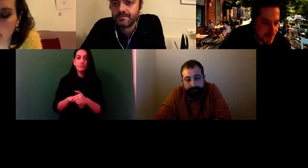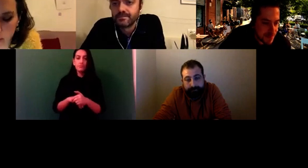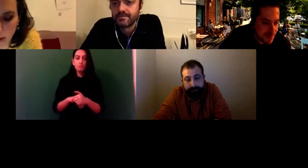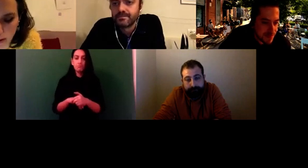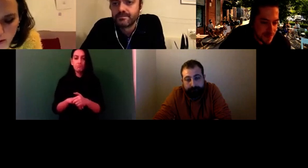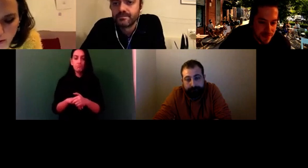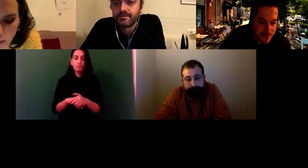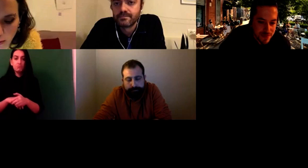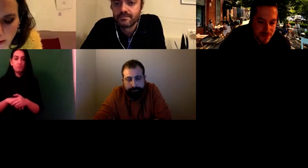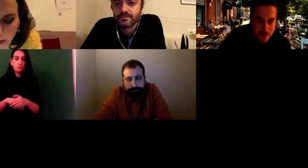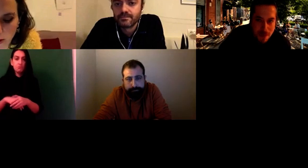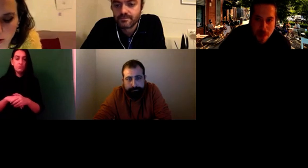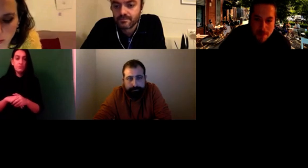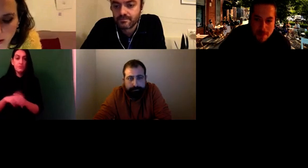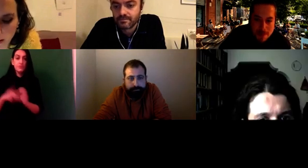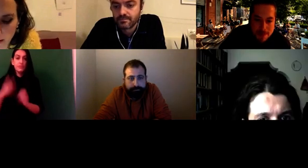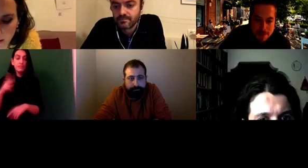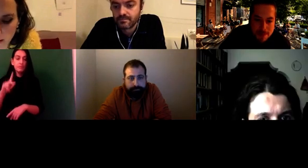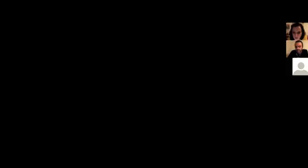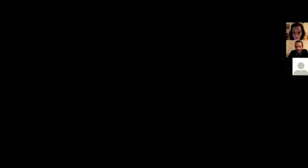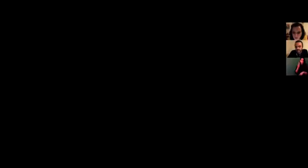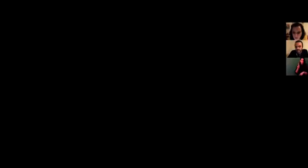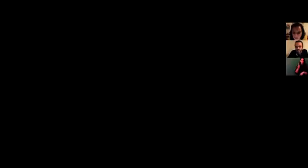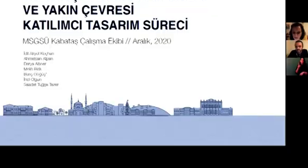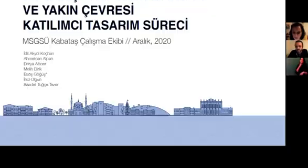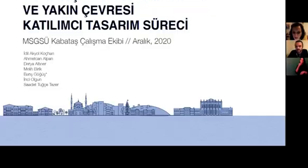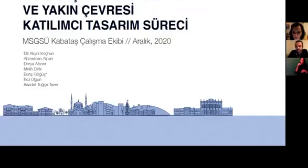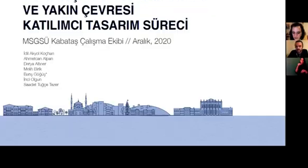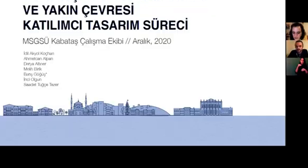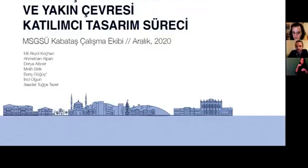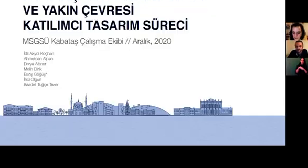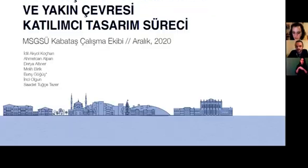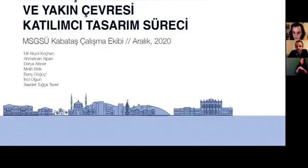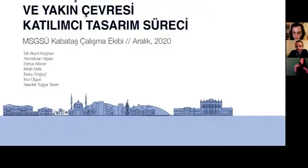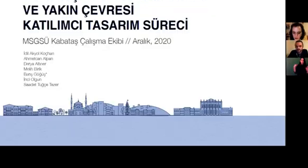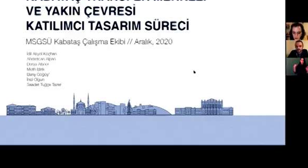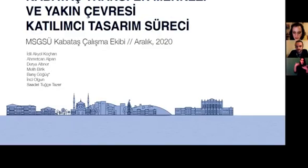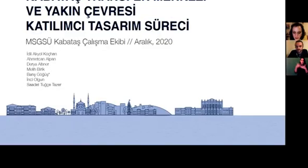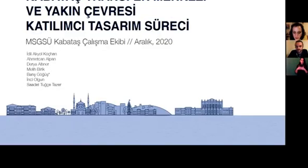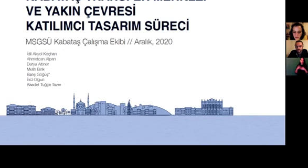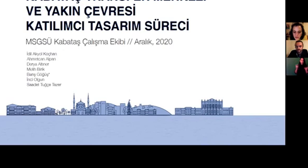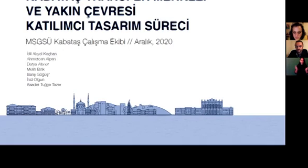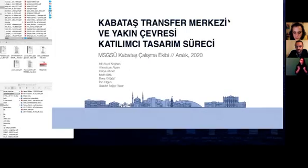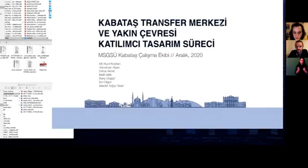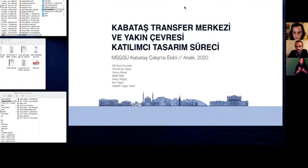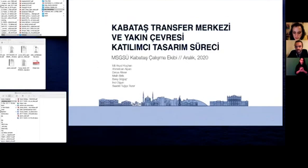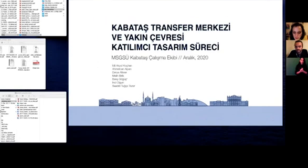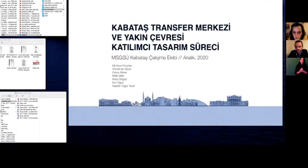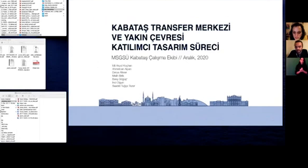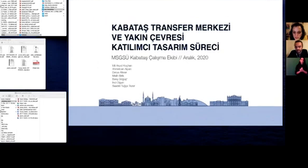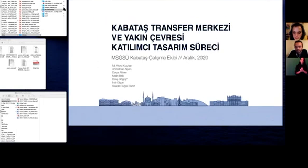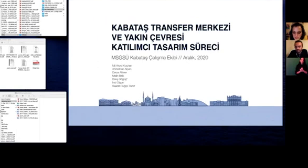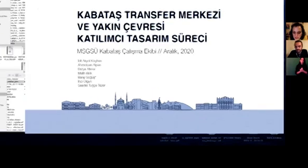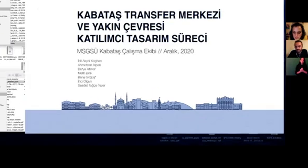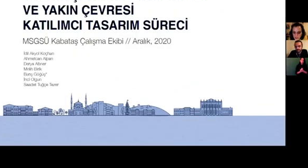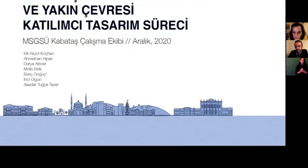araştırma görevlisi olarak çalışıyor. Çalışma alanları arasında kentsel tasarımda, planlamada katılımcı süreçler, katılımın yöntemleri,